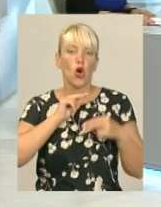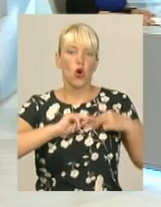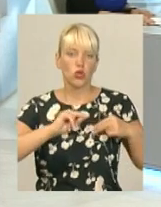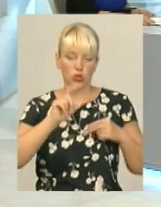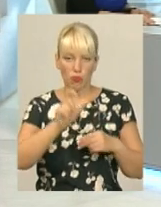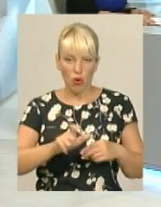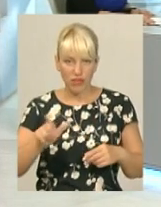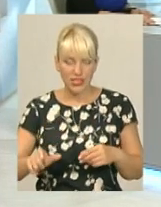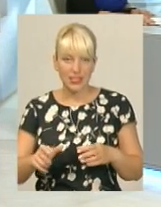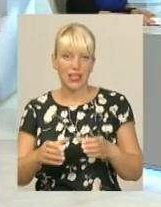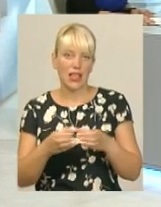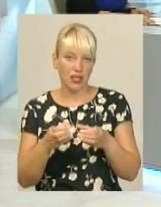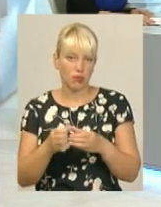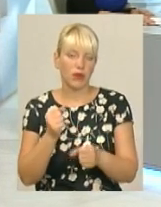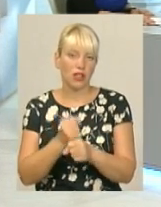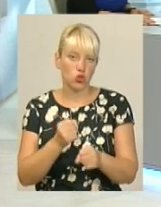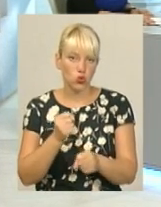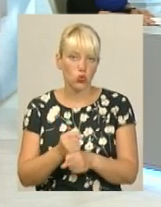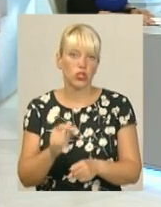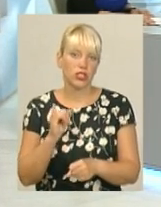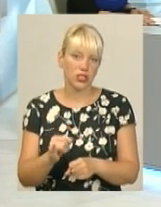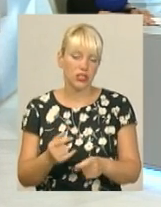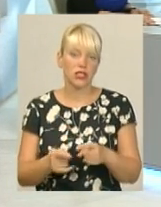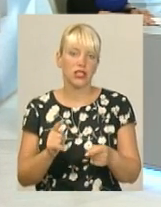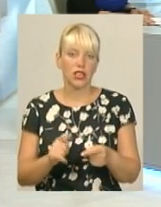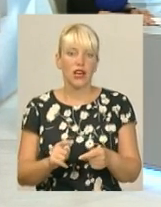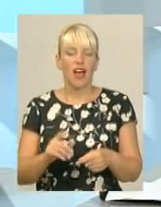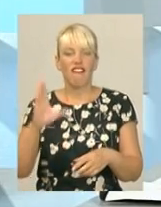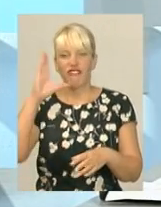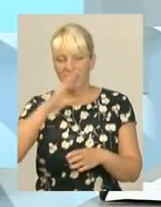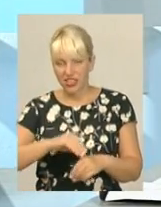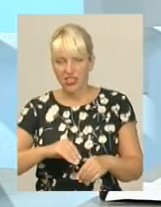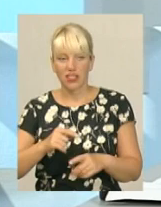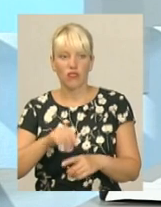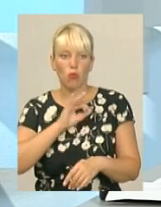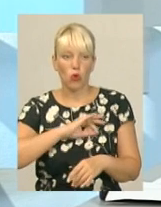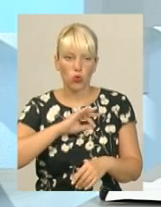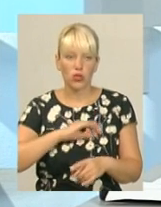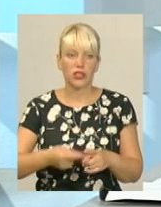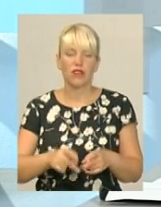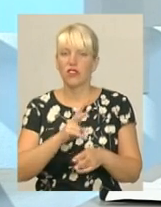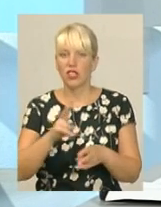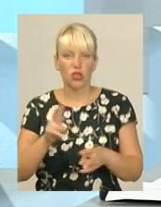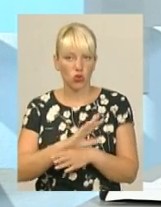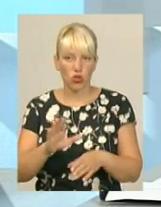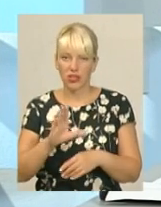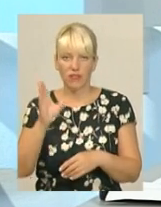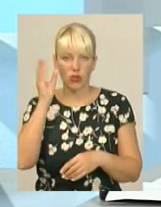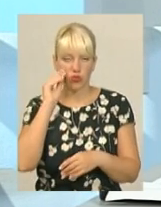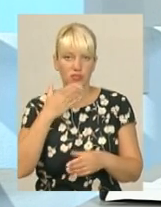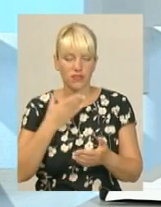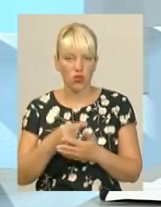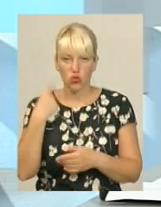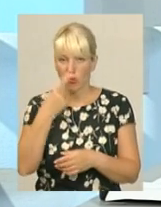працює надзвичайно ефективно і продуктивно. Ніхто не рахується своїм особистим часом. Всі